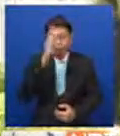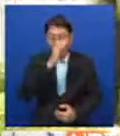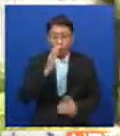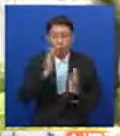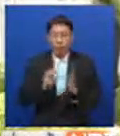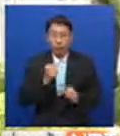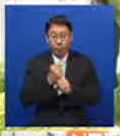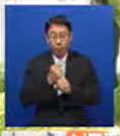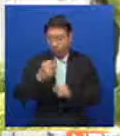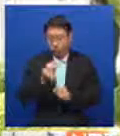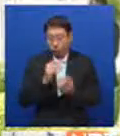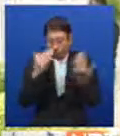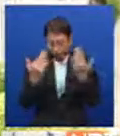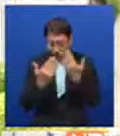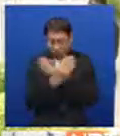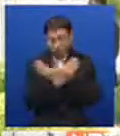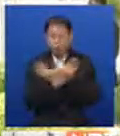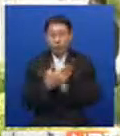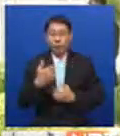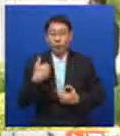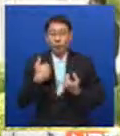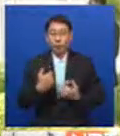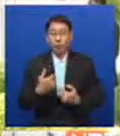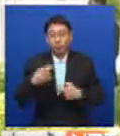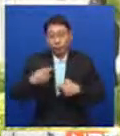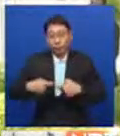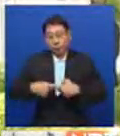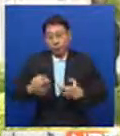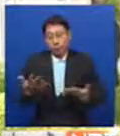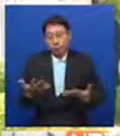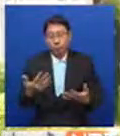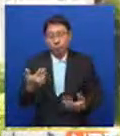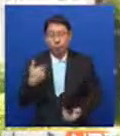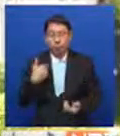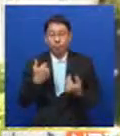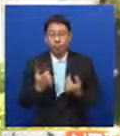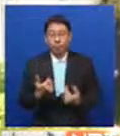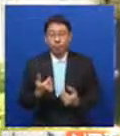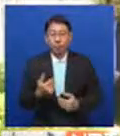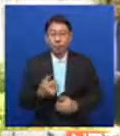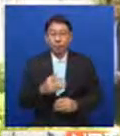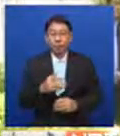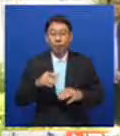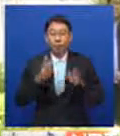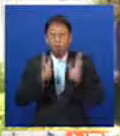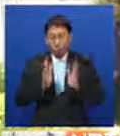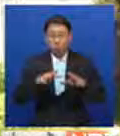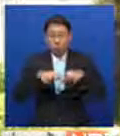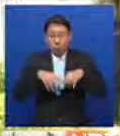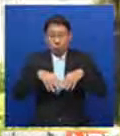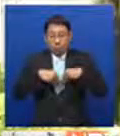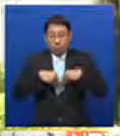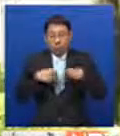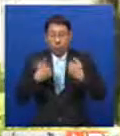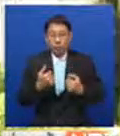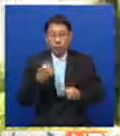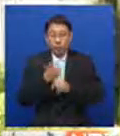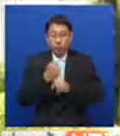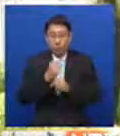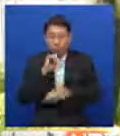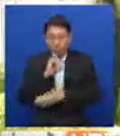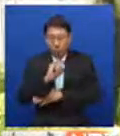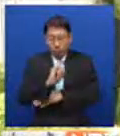ทำก็แค่นั้นมันจะไปยากอะไรหรอกนะไม่ใช่ว่าผมเชื่อมั่นแล้วทำให้แหมมันแย่ไปหมดมันต้